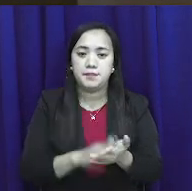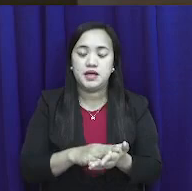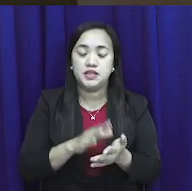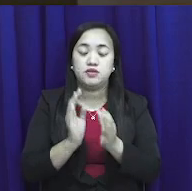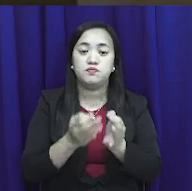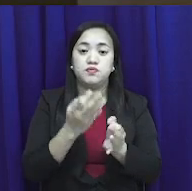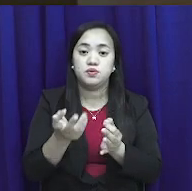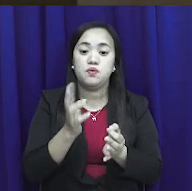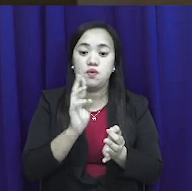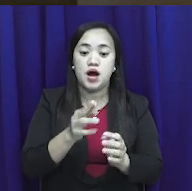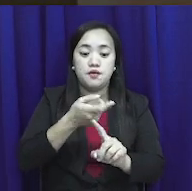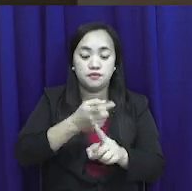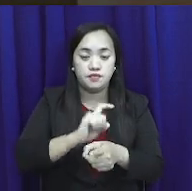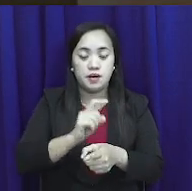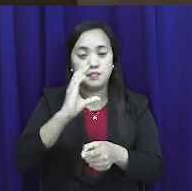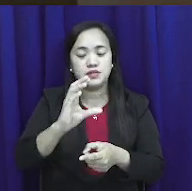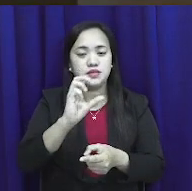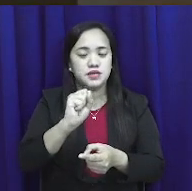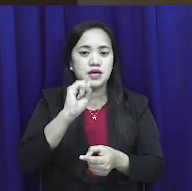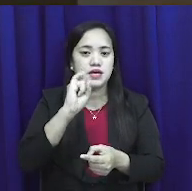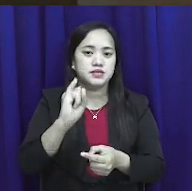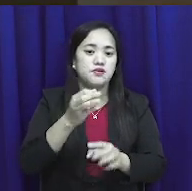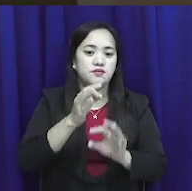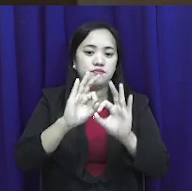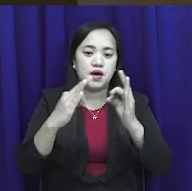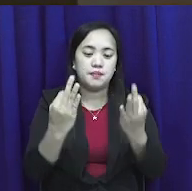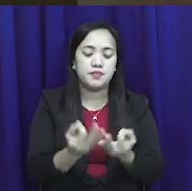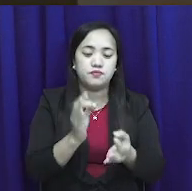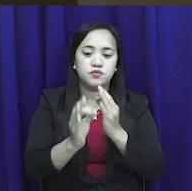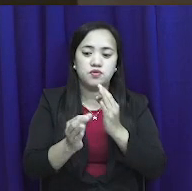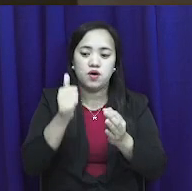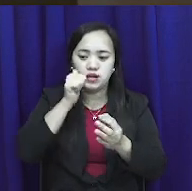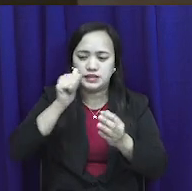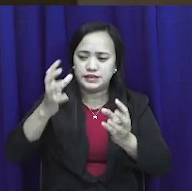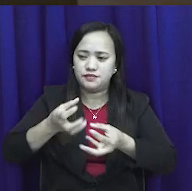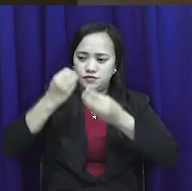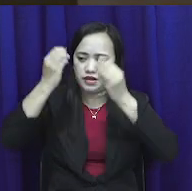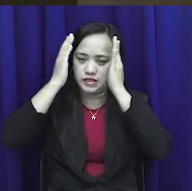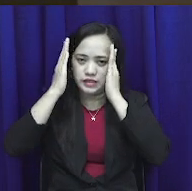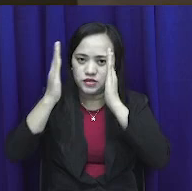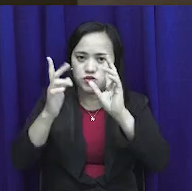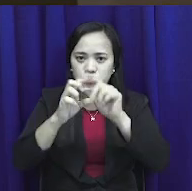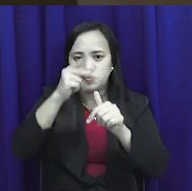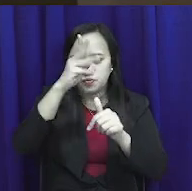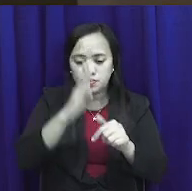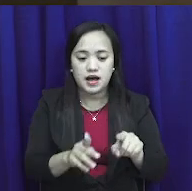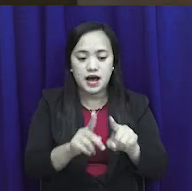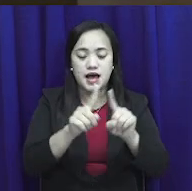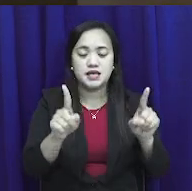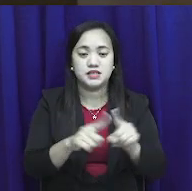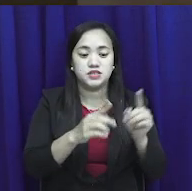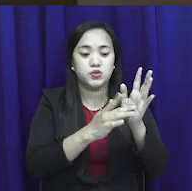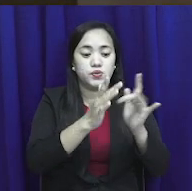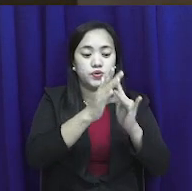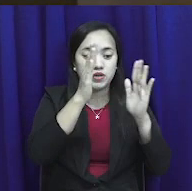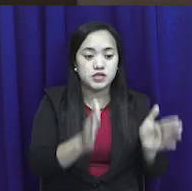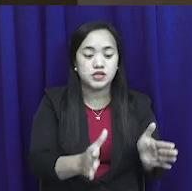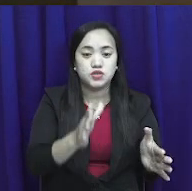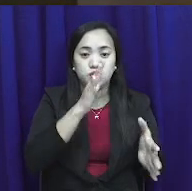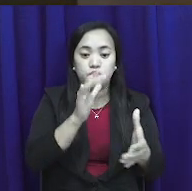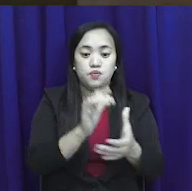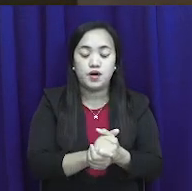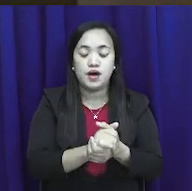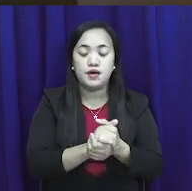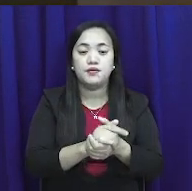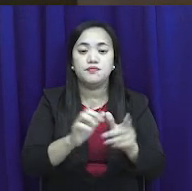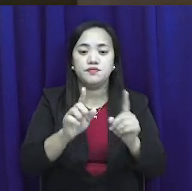CSI family and if you are really taking heed of God's word as a Christian wife and mother